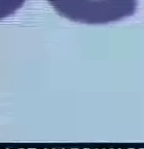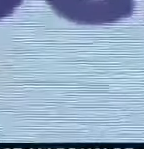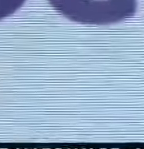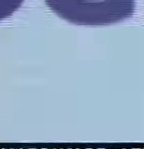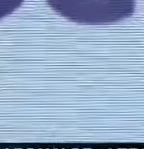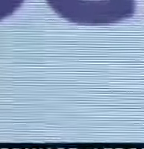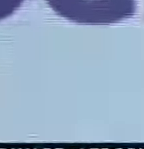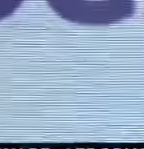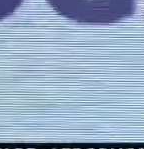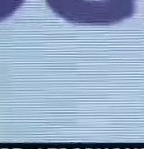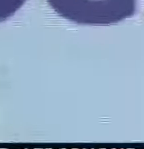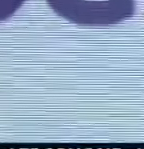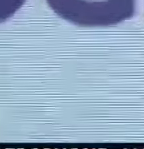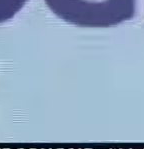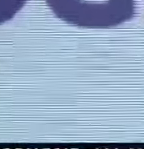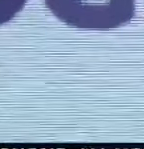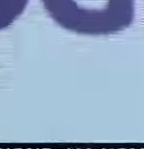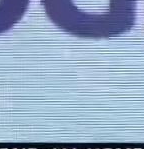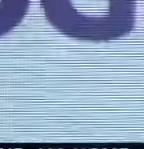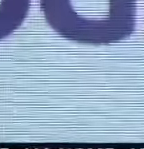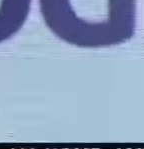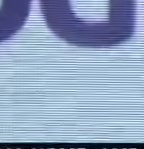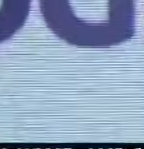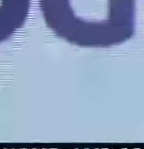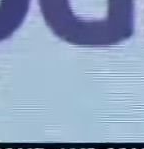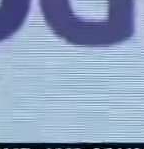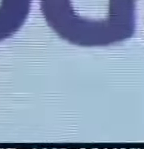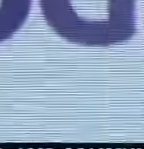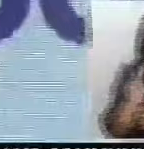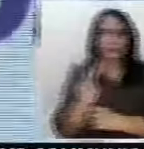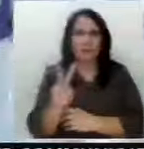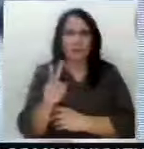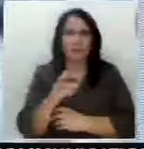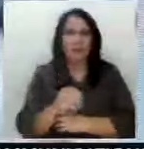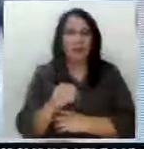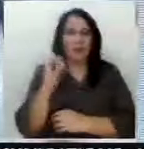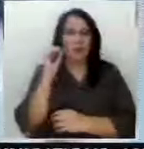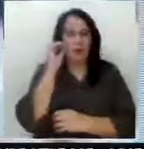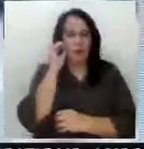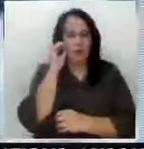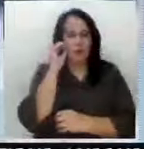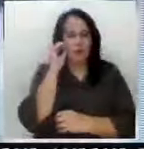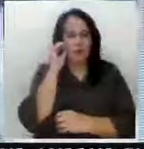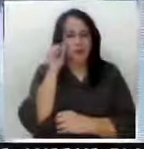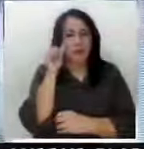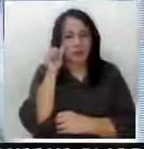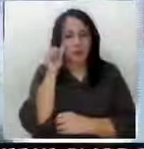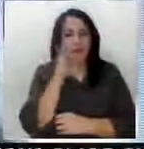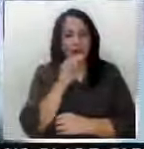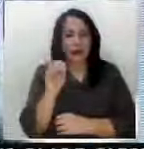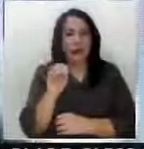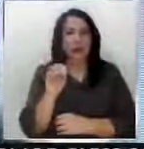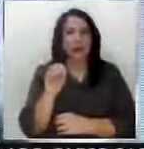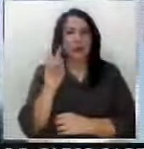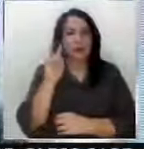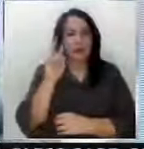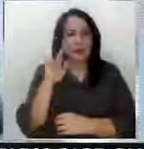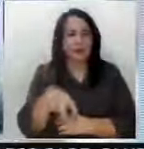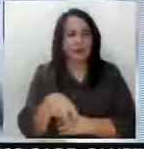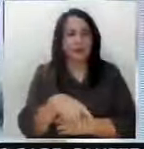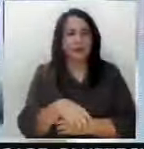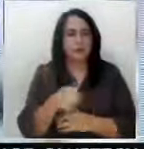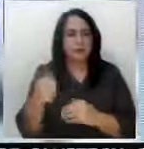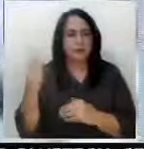President ng Integrated News Regional TV and Synergy Oliver Victor B. Amoroso at Vice President and Deputy Head for